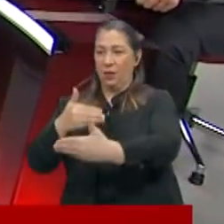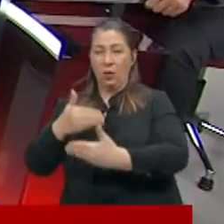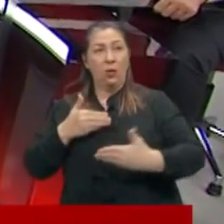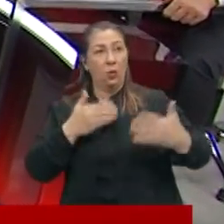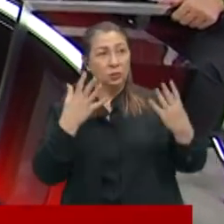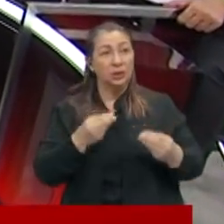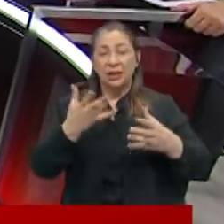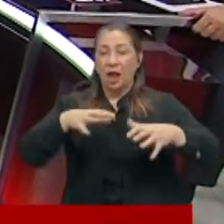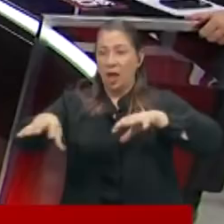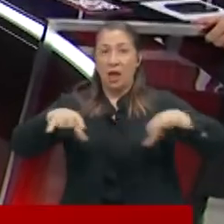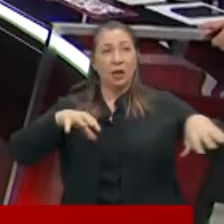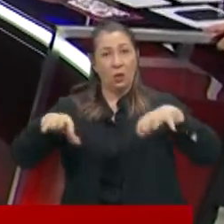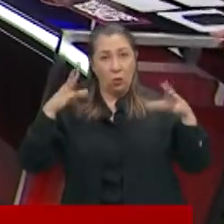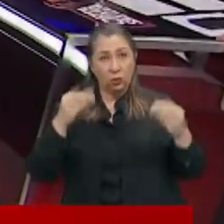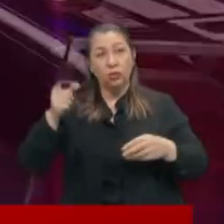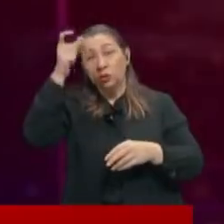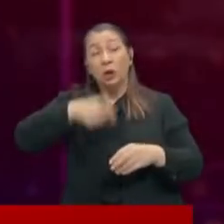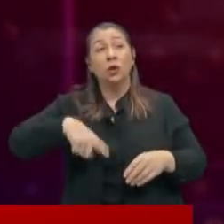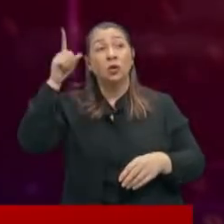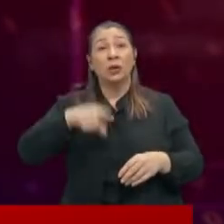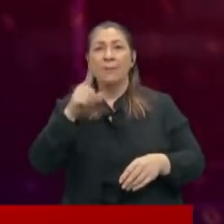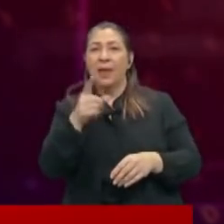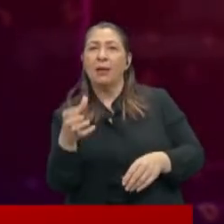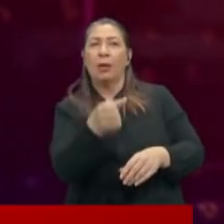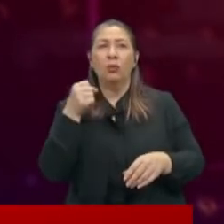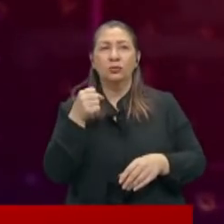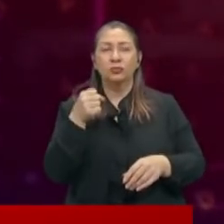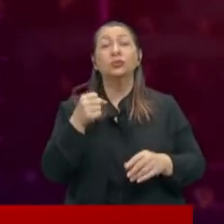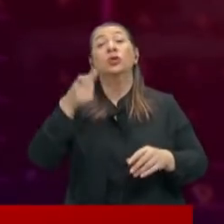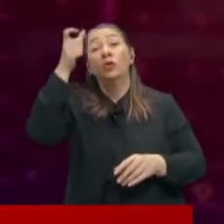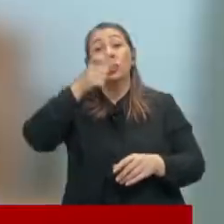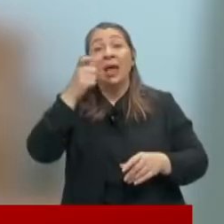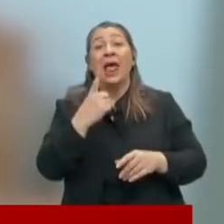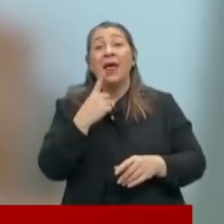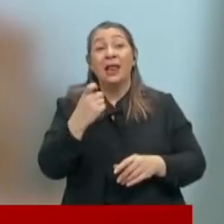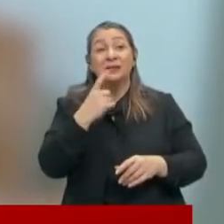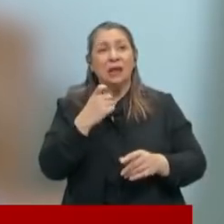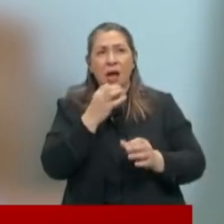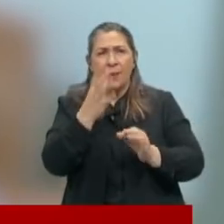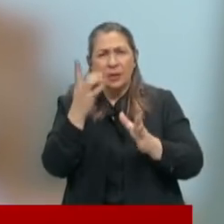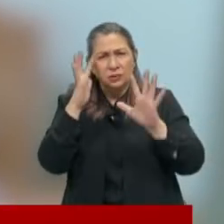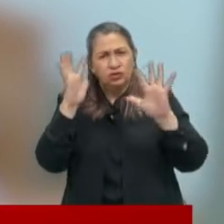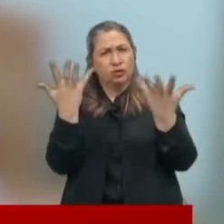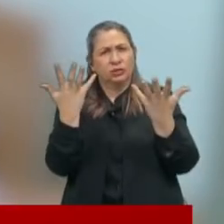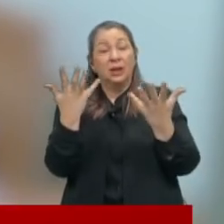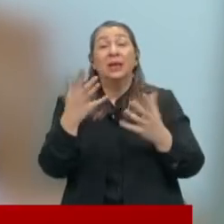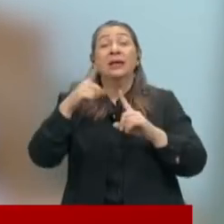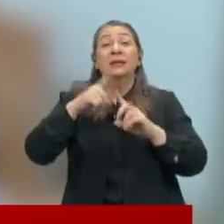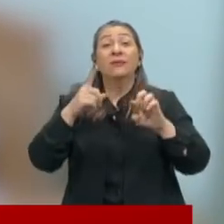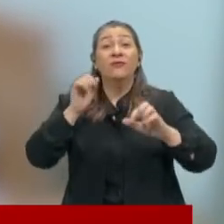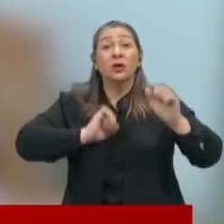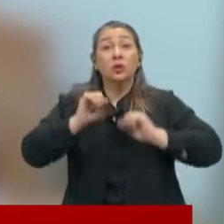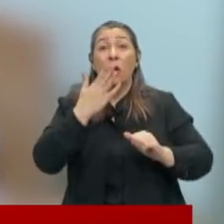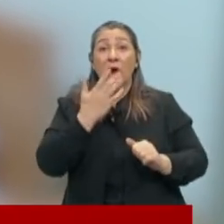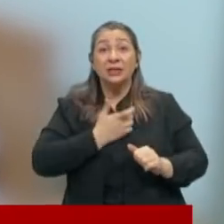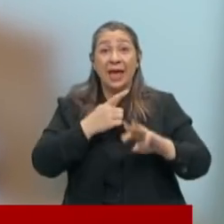ne kadar ayrı olursanız olun, Türkiye gündemini bir yerinden yakalıyorsunuz. Türkiye Elazığ'dan gelen haberle sarsıldı. Tıp fakültesi